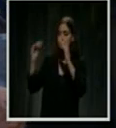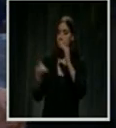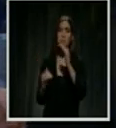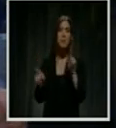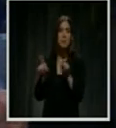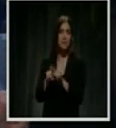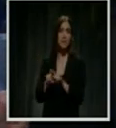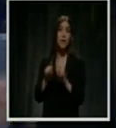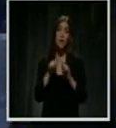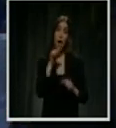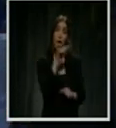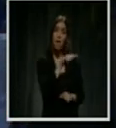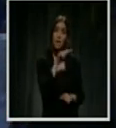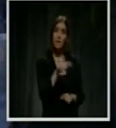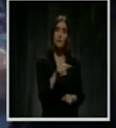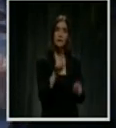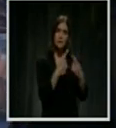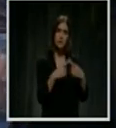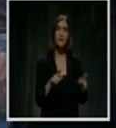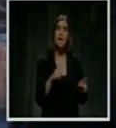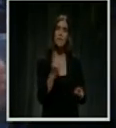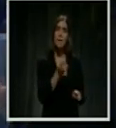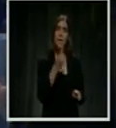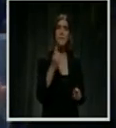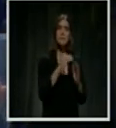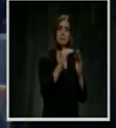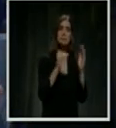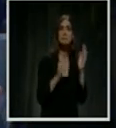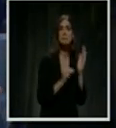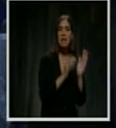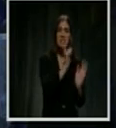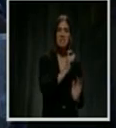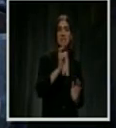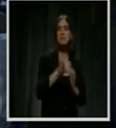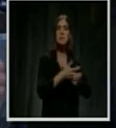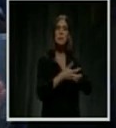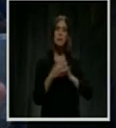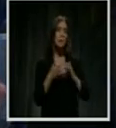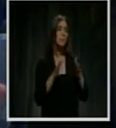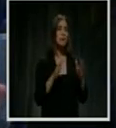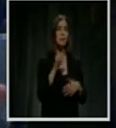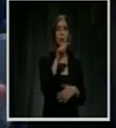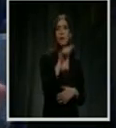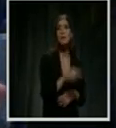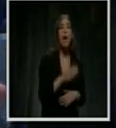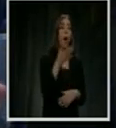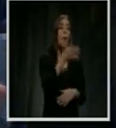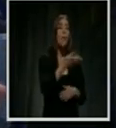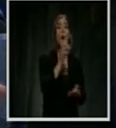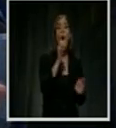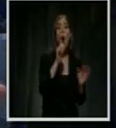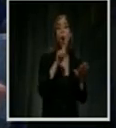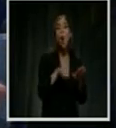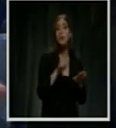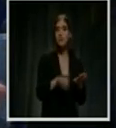u jwieġbu għall-konsegwenzi. Jekk xi ħadd jiffirma ċek biex isarfu ġewwa grocer li xi ħadd dak jitressaq il-qorti fuq money laundering.